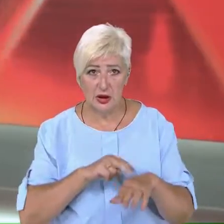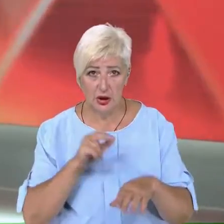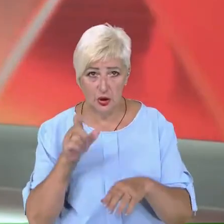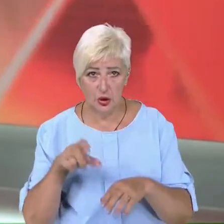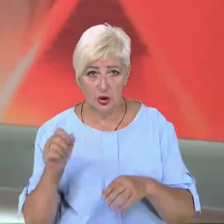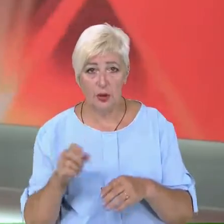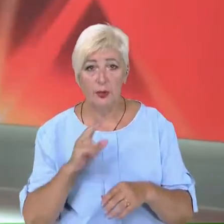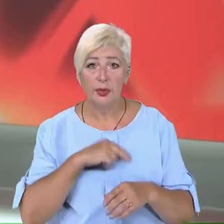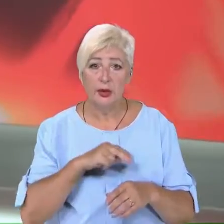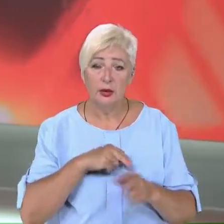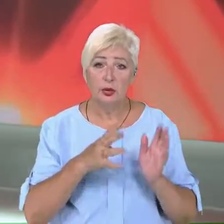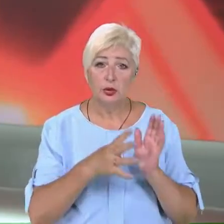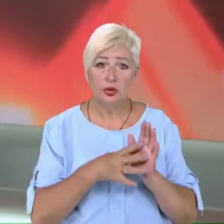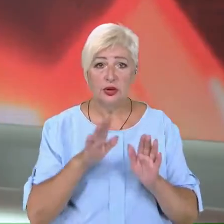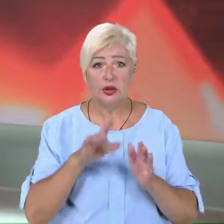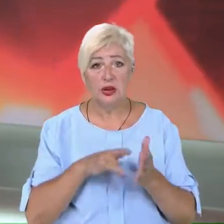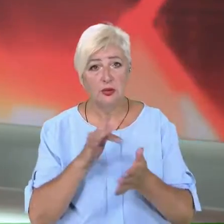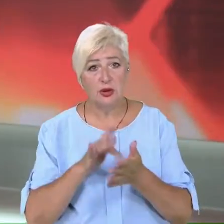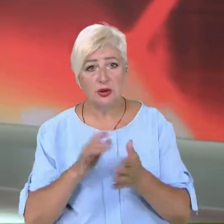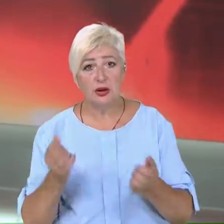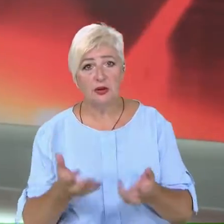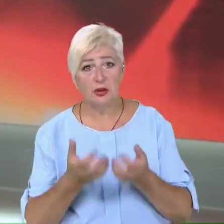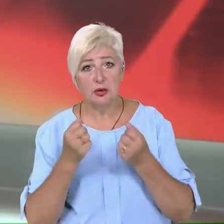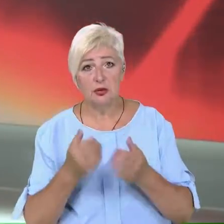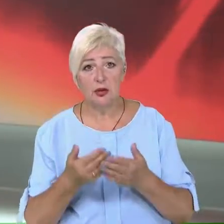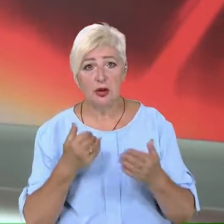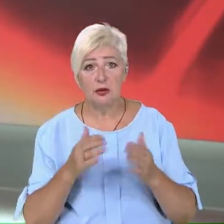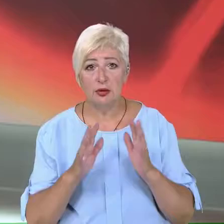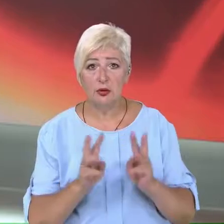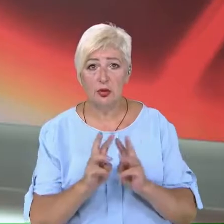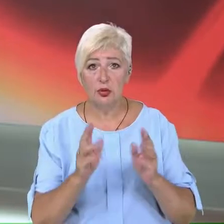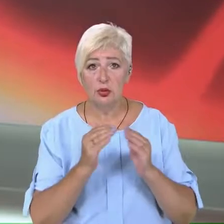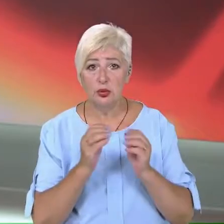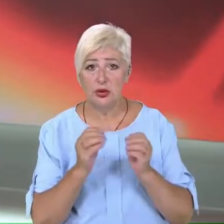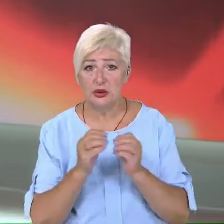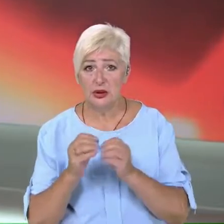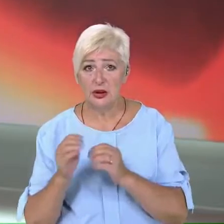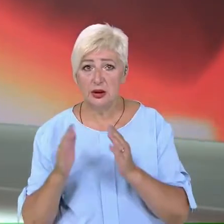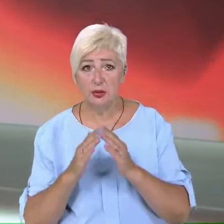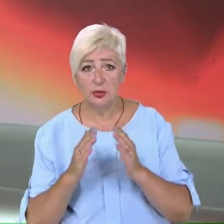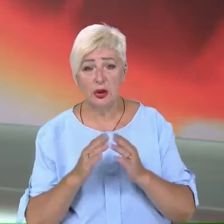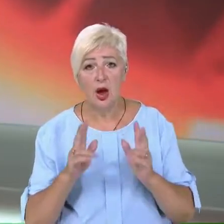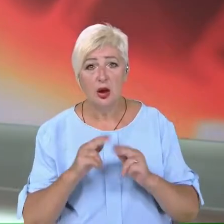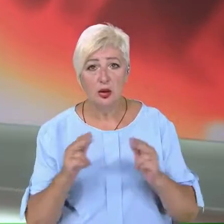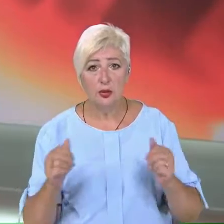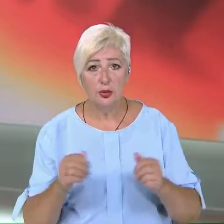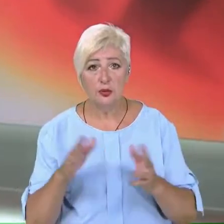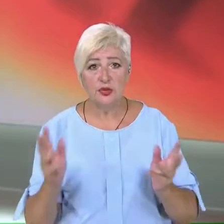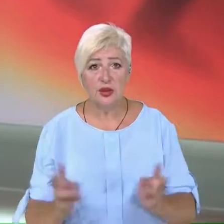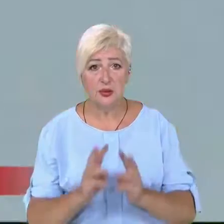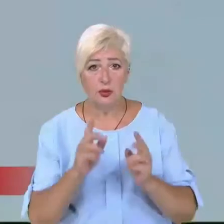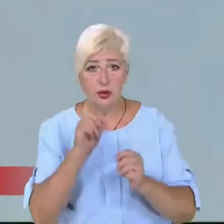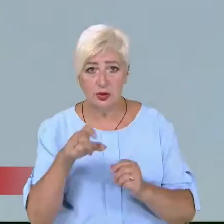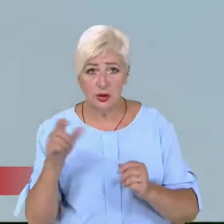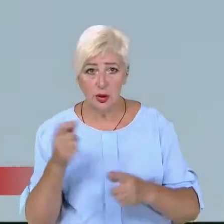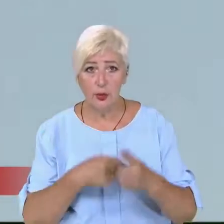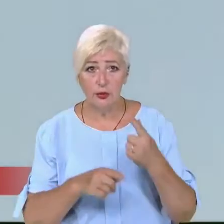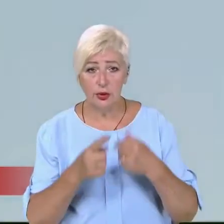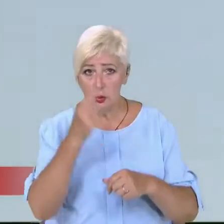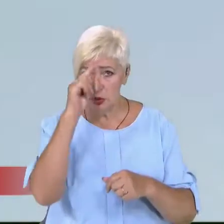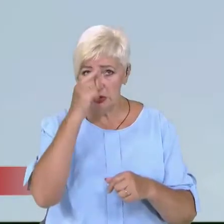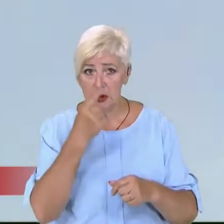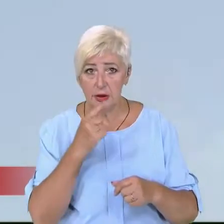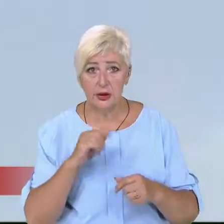Працювали у 9 містах та врятували від вогню десятки будинків. Дніпровські ДСНСники повернулися із Греції. Допомагали